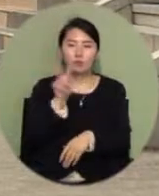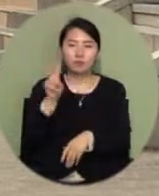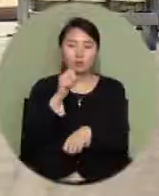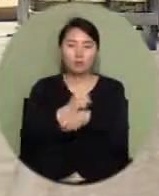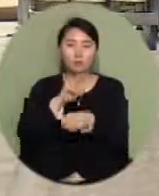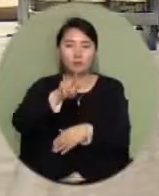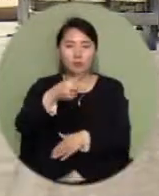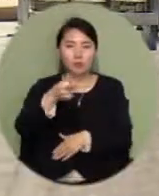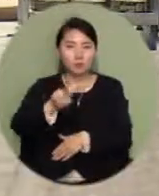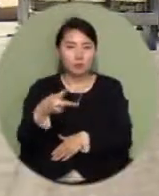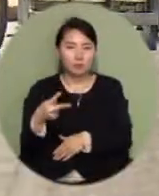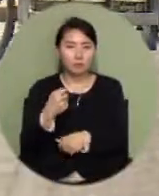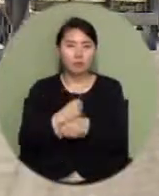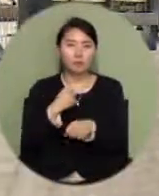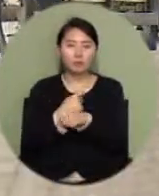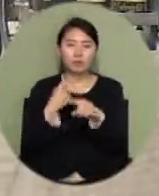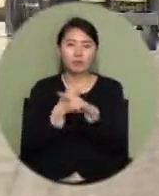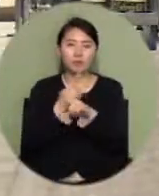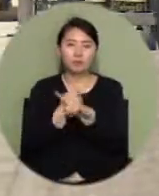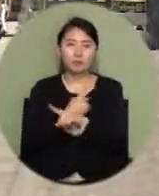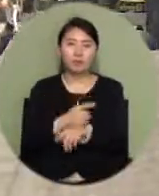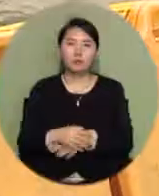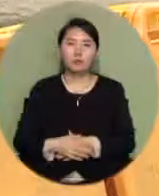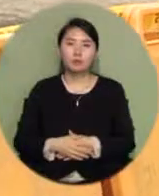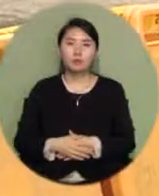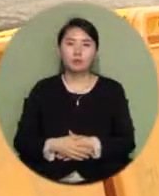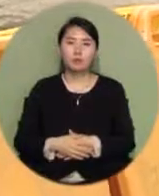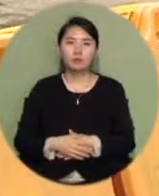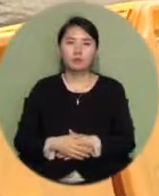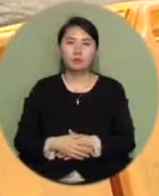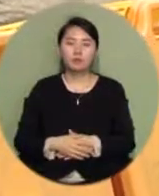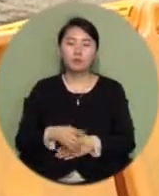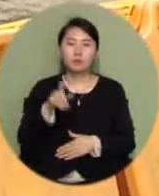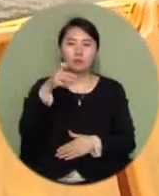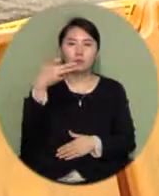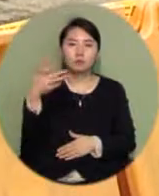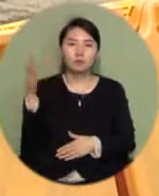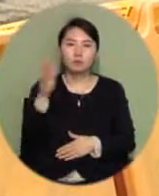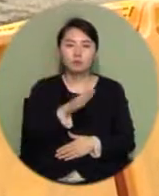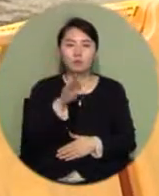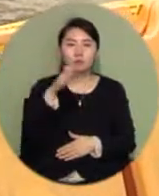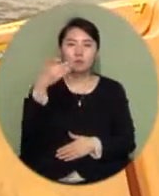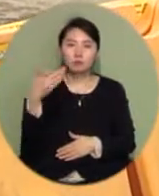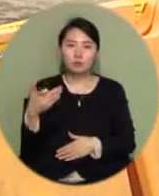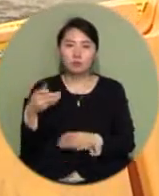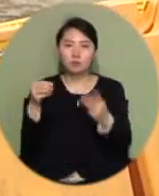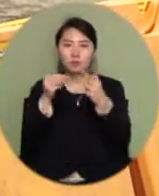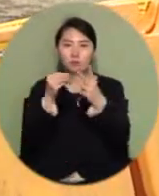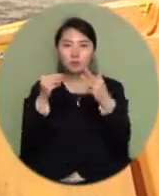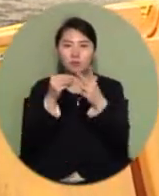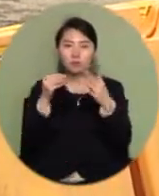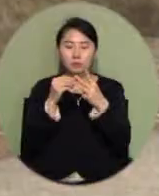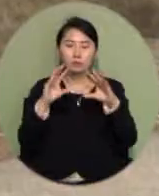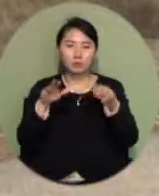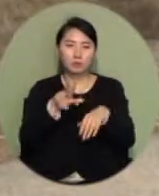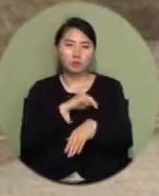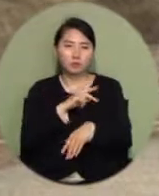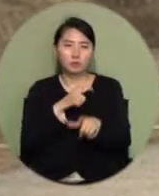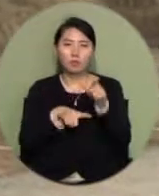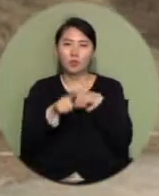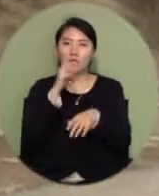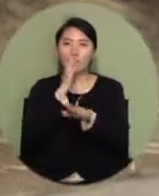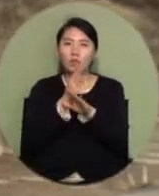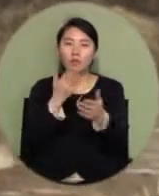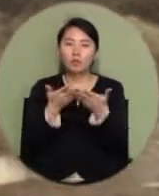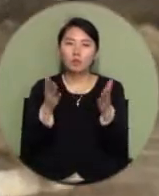번갈아가며 금배지의 주인공이 바뀌었기 때문입니다. 17대와 19대에 이어 세 번째 국회 입성을 노리는